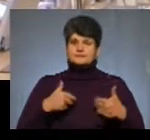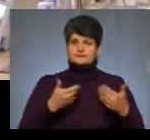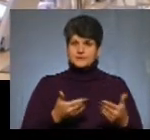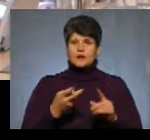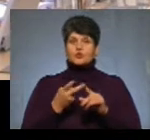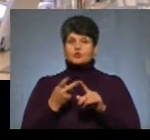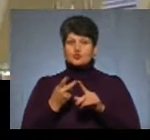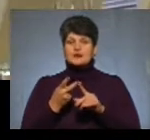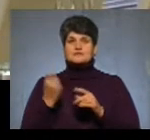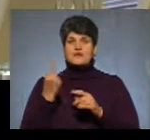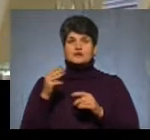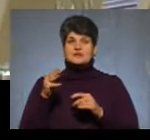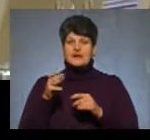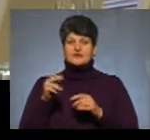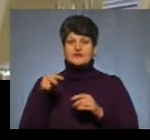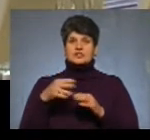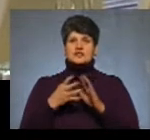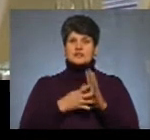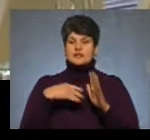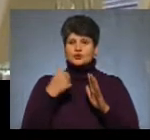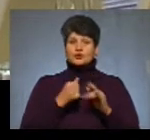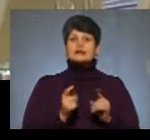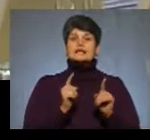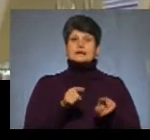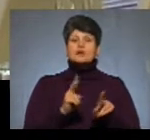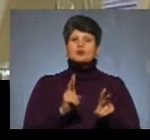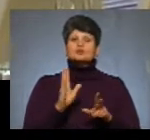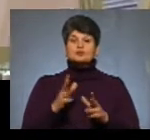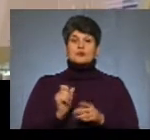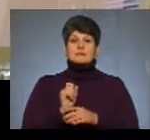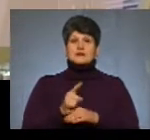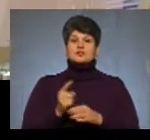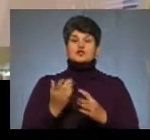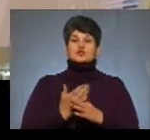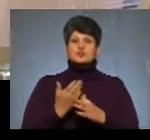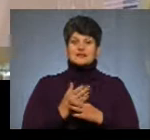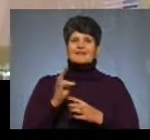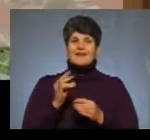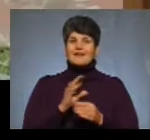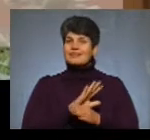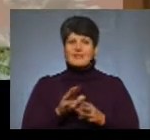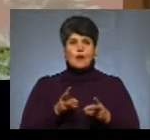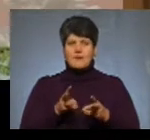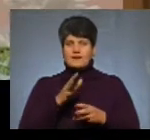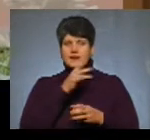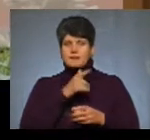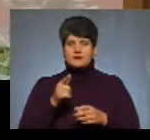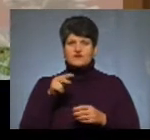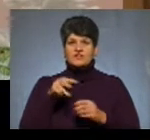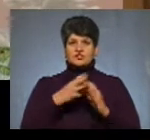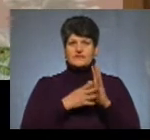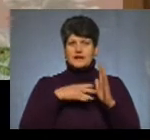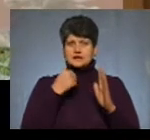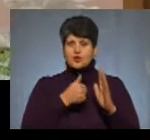Другий етап – з 1 травня 2019 року для тих, кому буде призначено субсидію на неопалювальний період